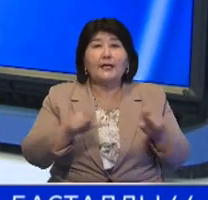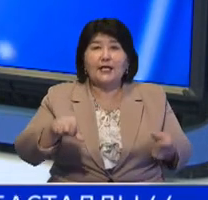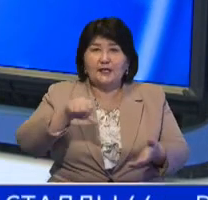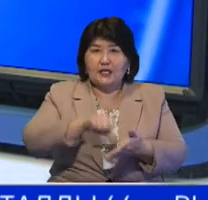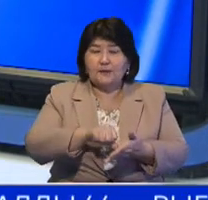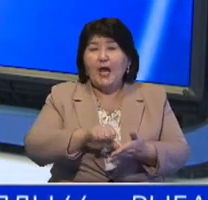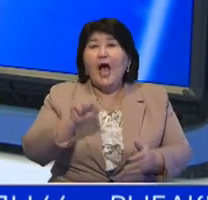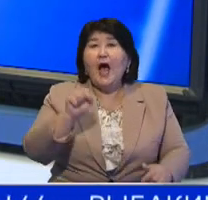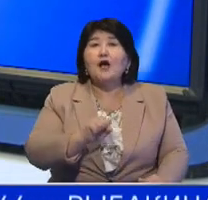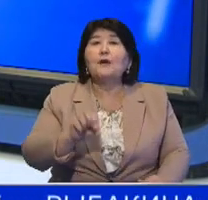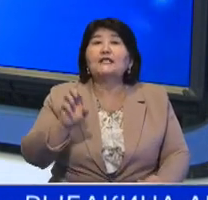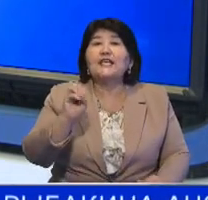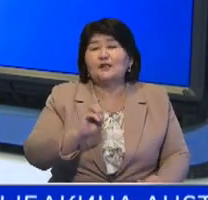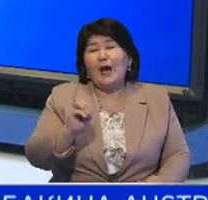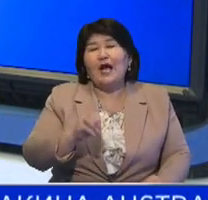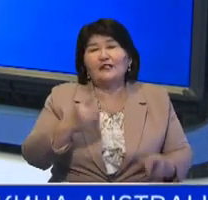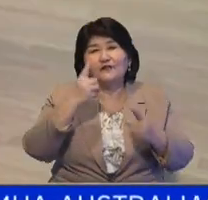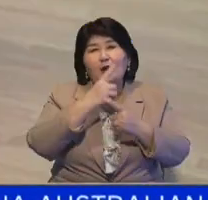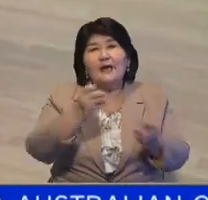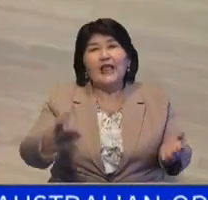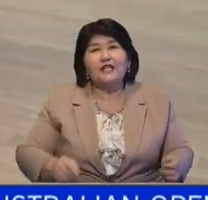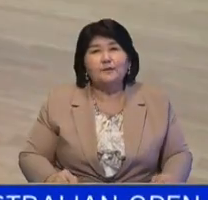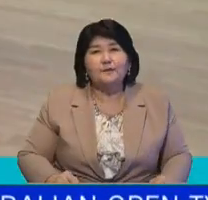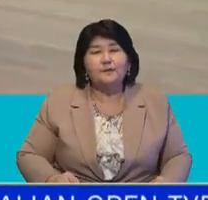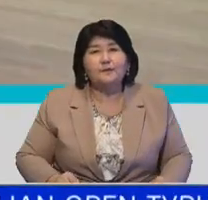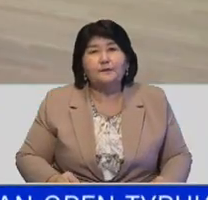басшысы Алмасбек Есмаханов хабарлады.